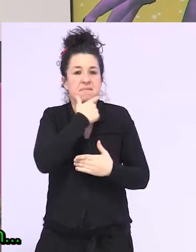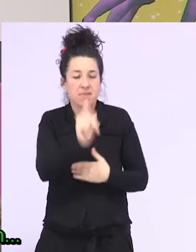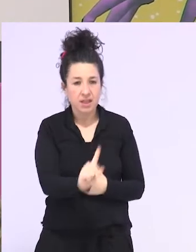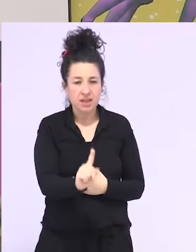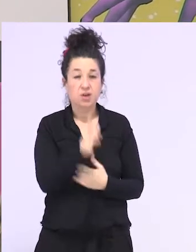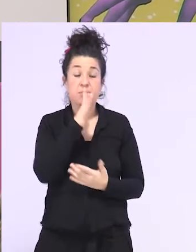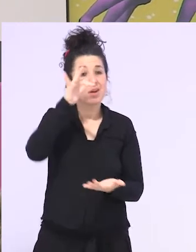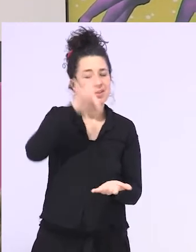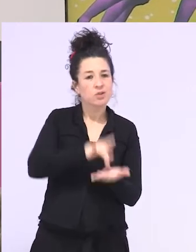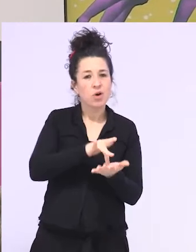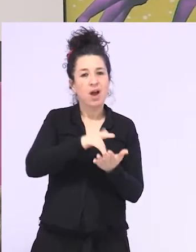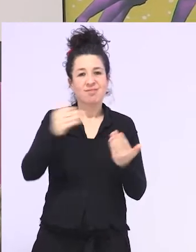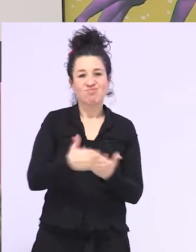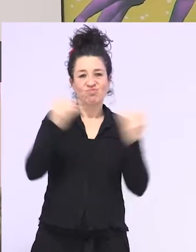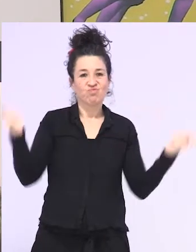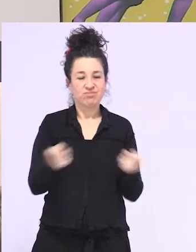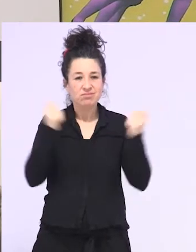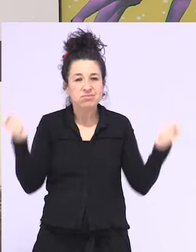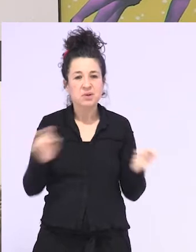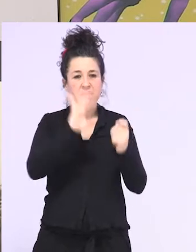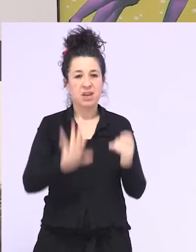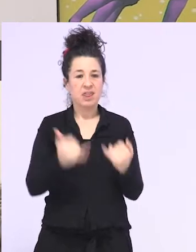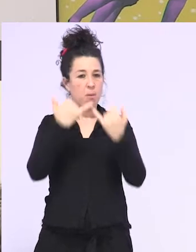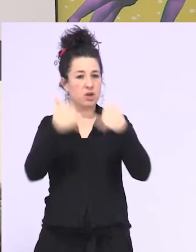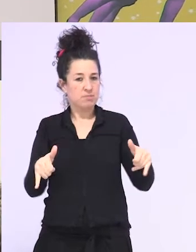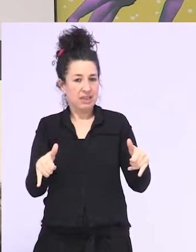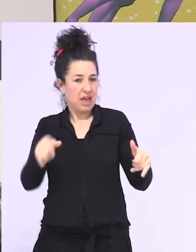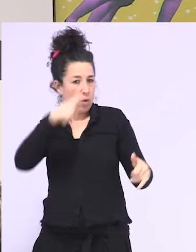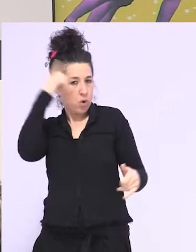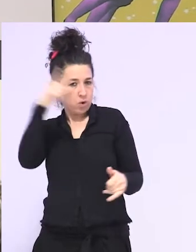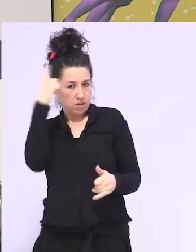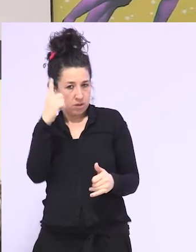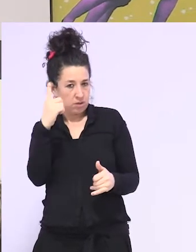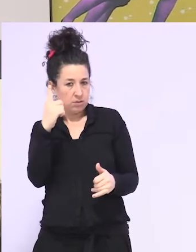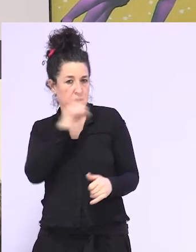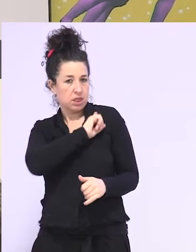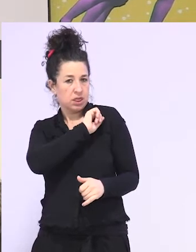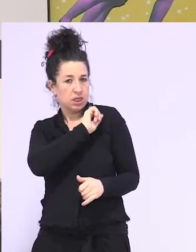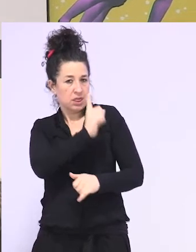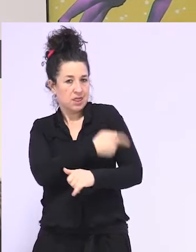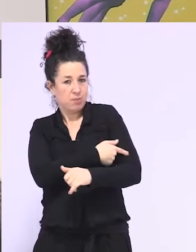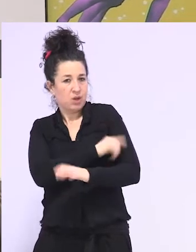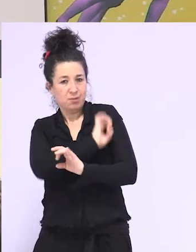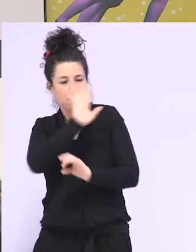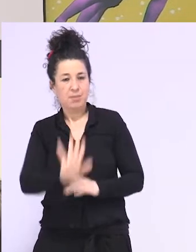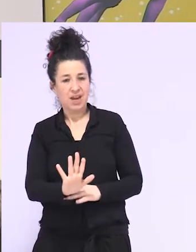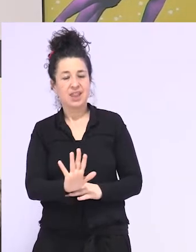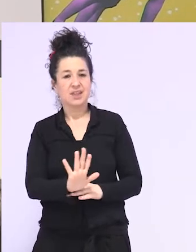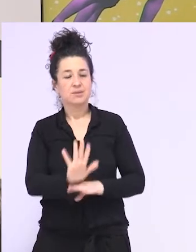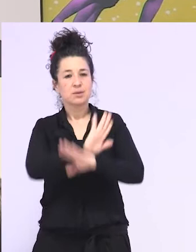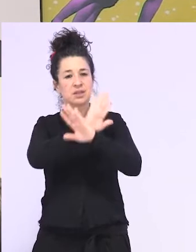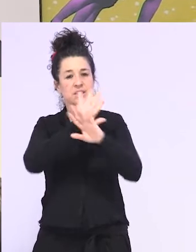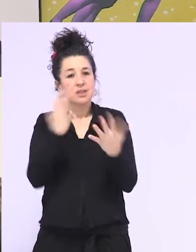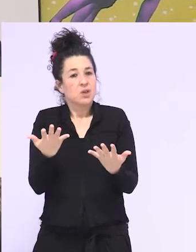eta ikuskizun, ez dakit nola esan, evento kultural, deportibo ia bihurtu zenez, ba nola